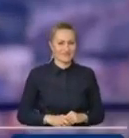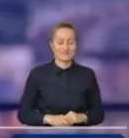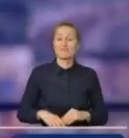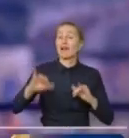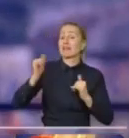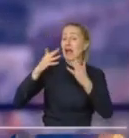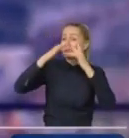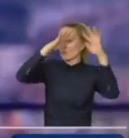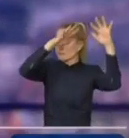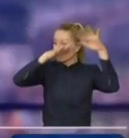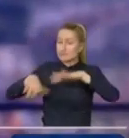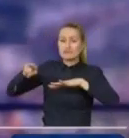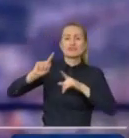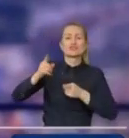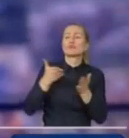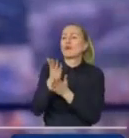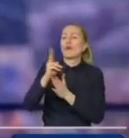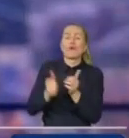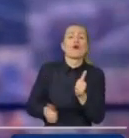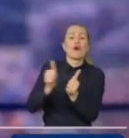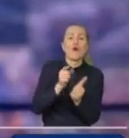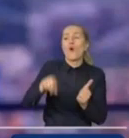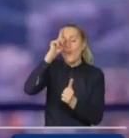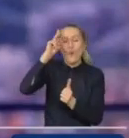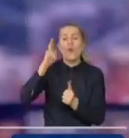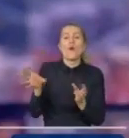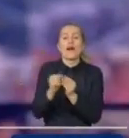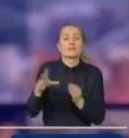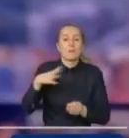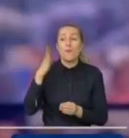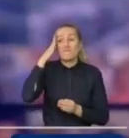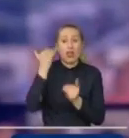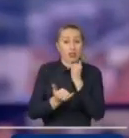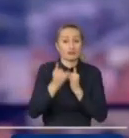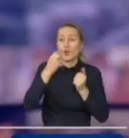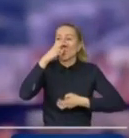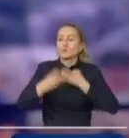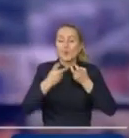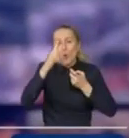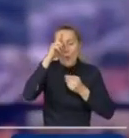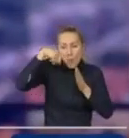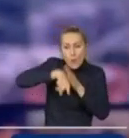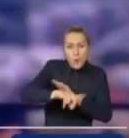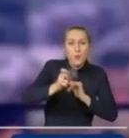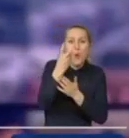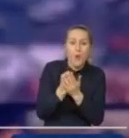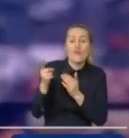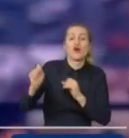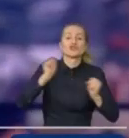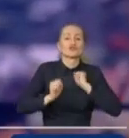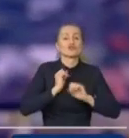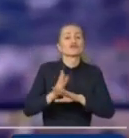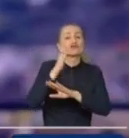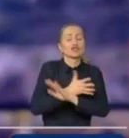lawina, najszybciej mogą pomóc towarzysze wycieczki, o ile wiedzą, jak fachowo poszukiwać zasypanych, rzecz jasna. A będą to wiedzieć, jeśli poćwiczą przed